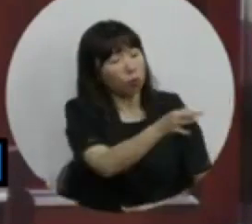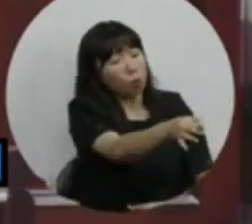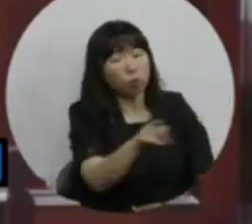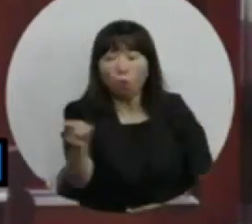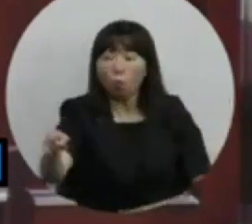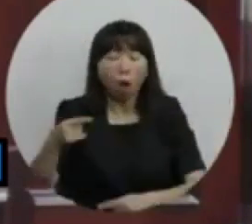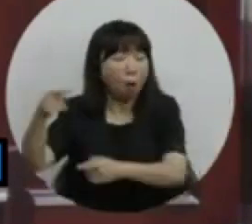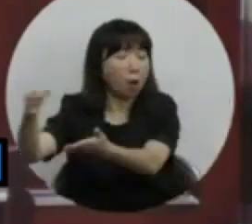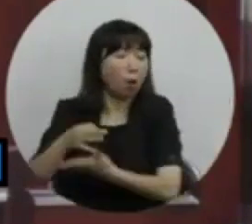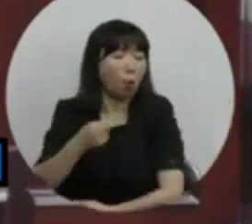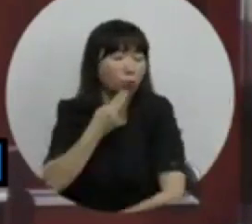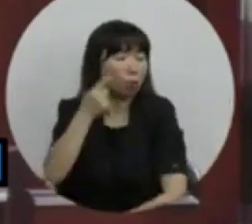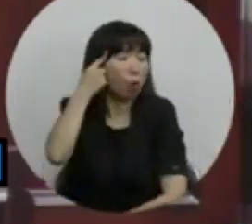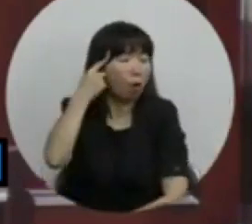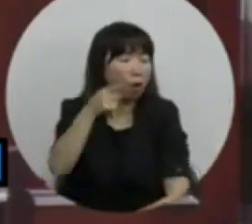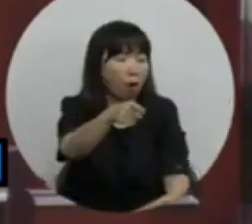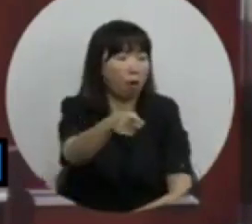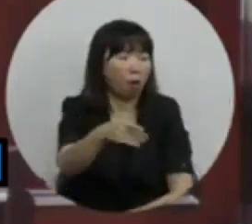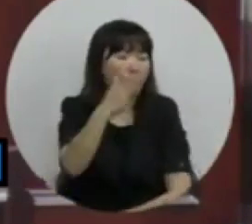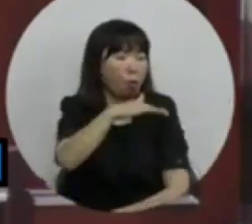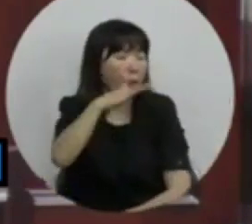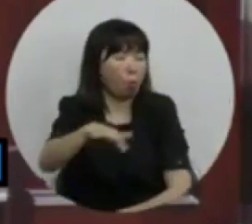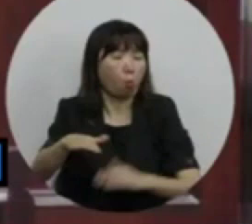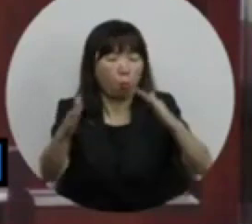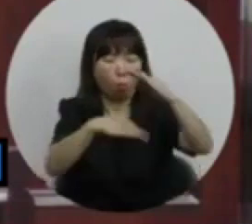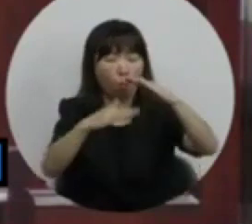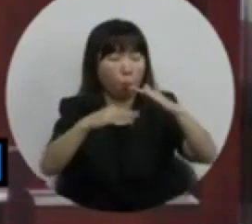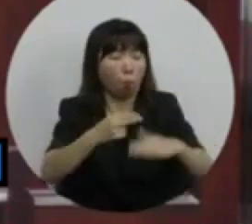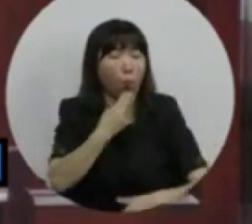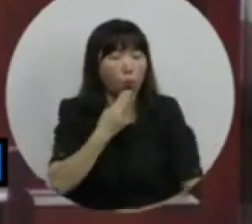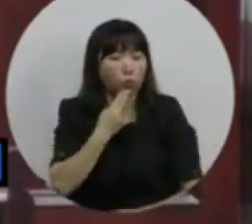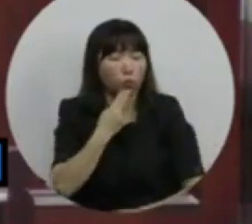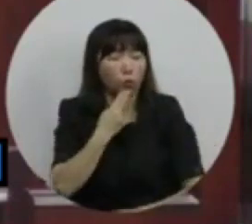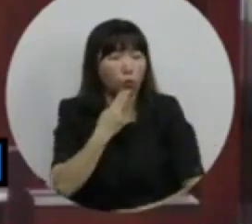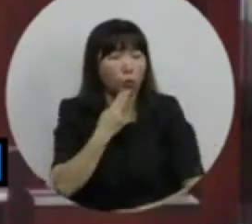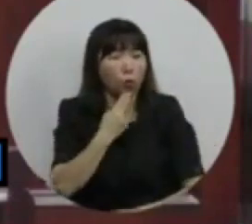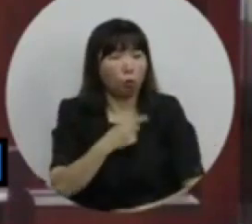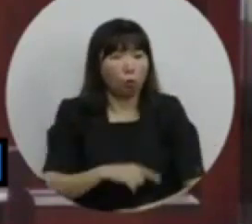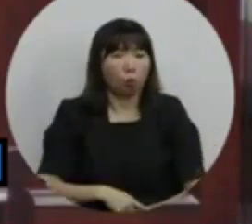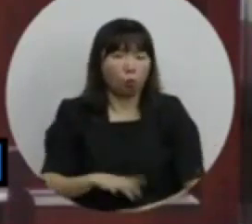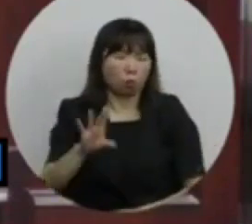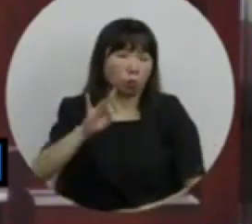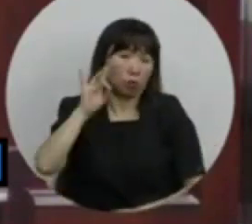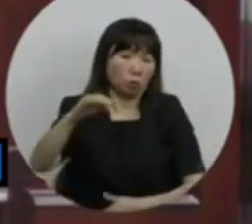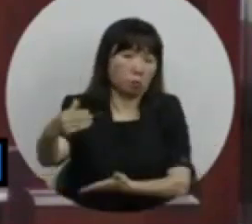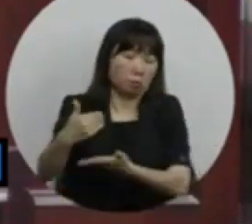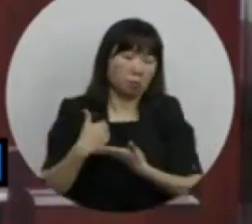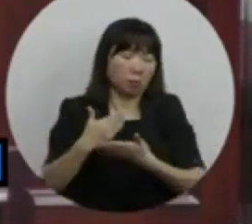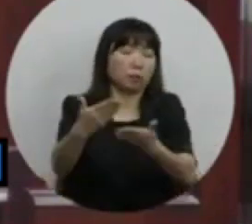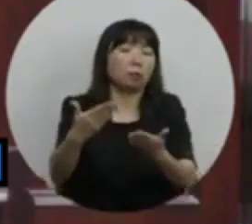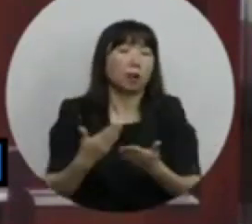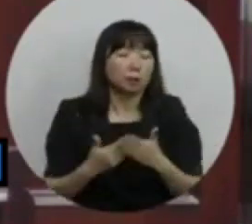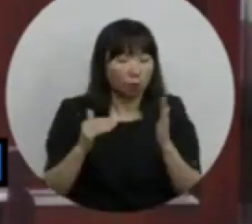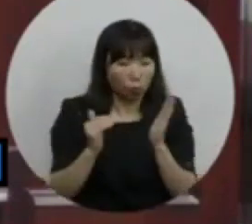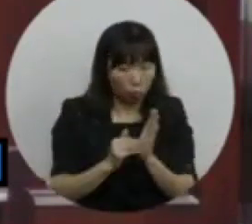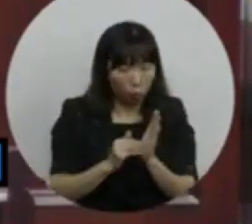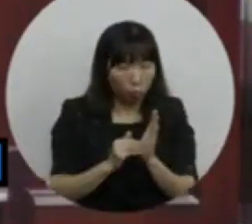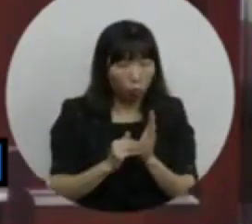안 받느냐? 이거 공정하지 않다. 이런 문제가 최초로 제기됐고